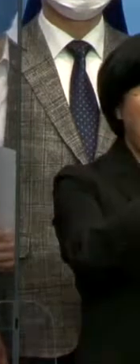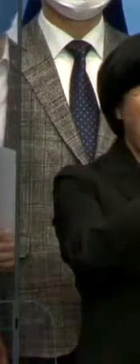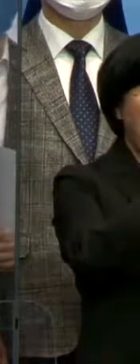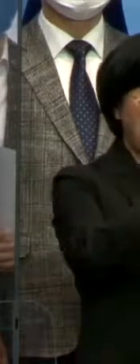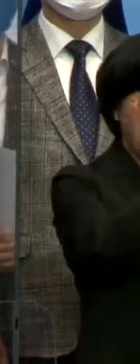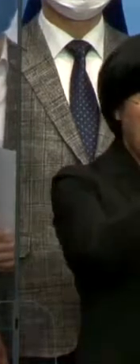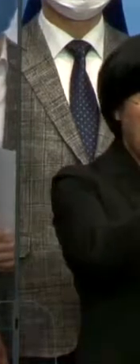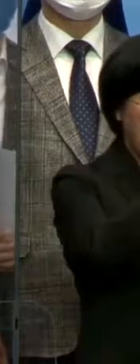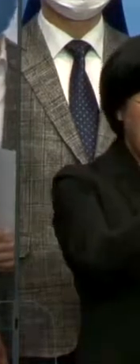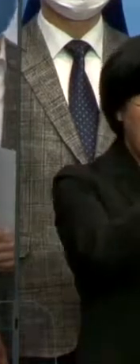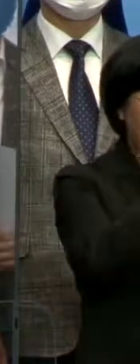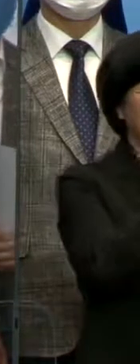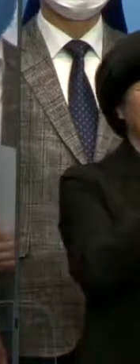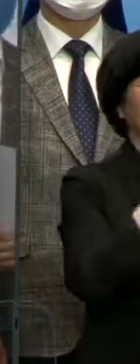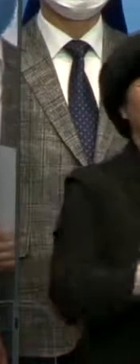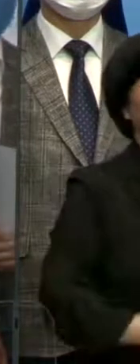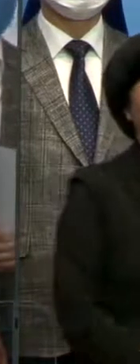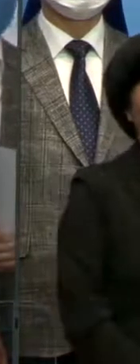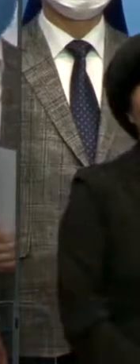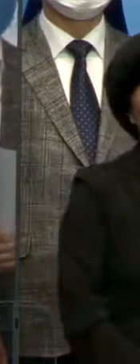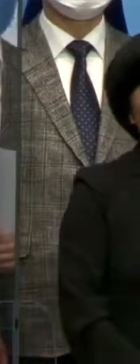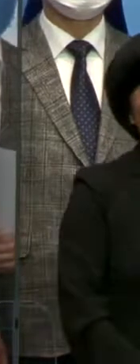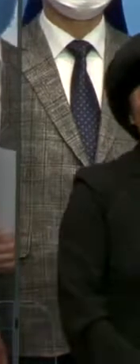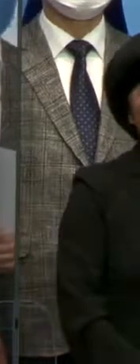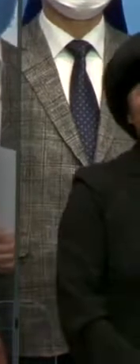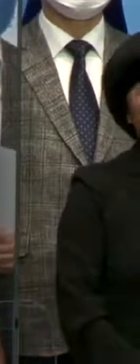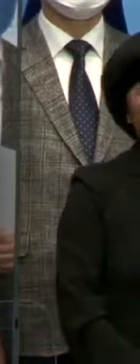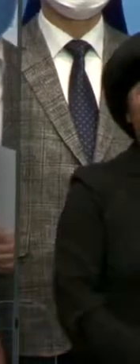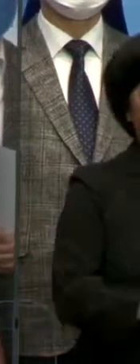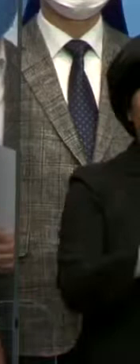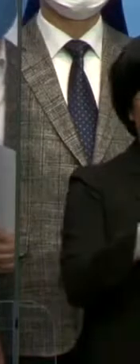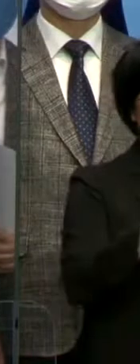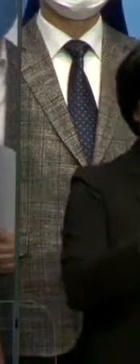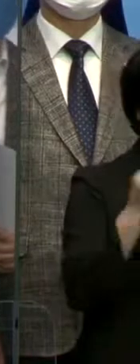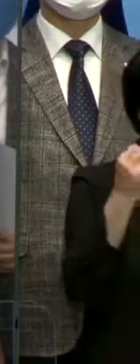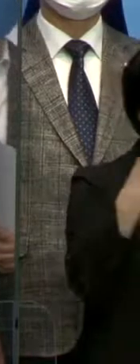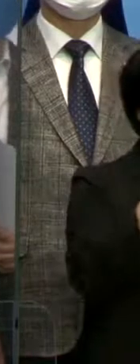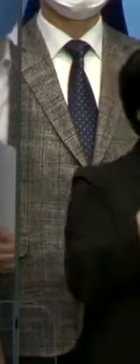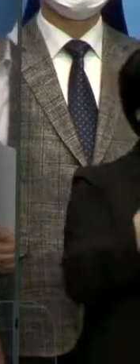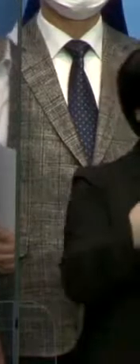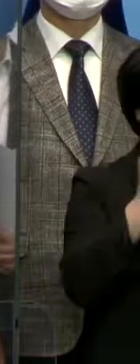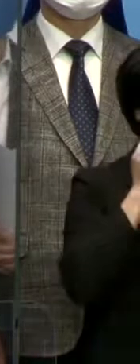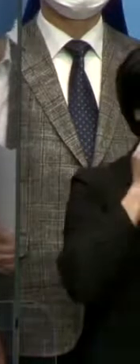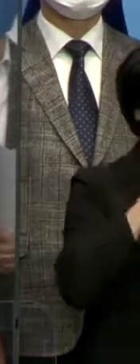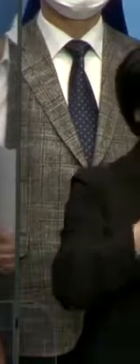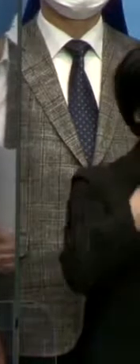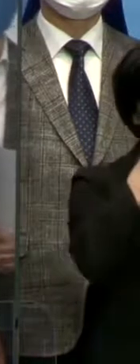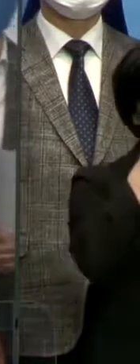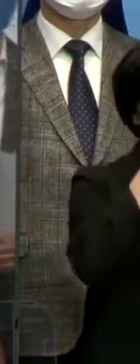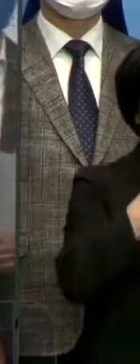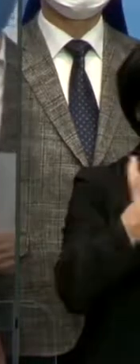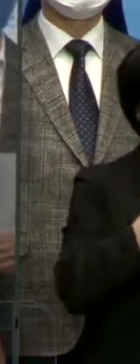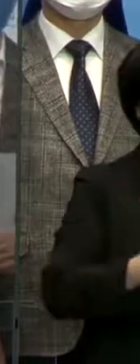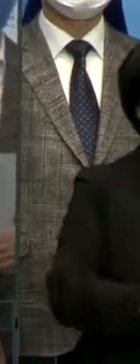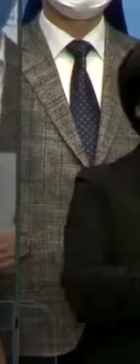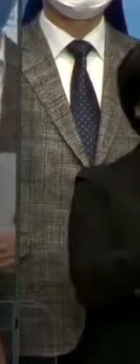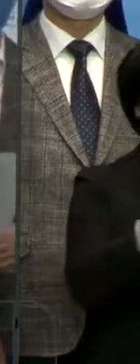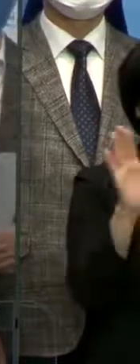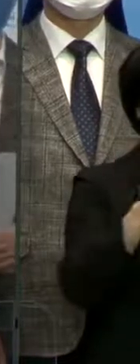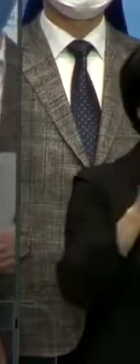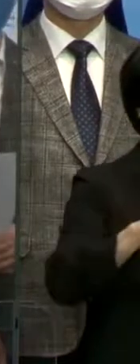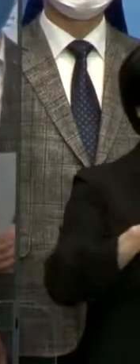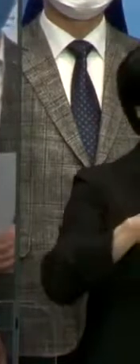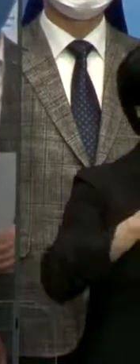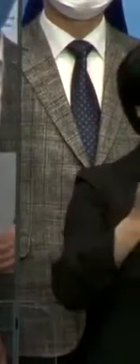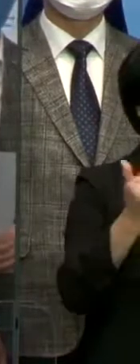넘게 돌려보셨다고 합니다. 이런 참혹한 현실이 다시는 반복되도록 하지 않는 것이 국회의